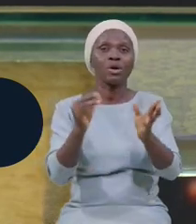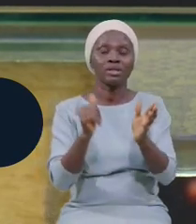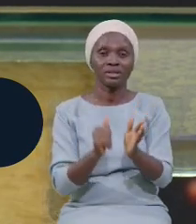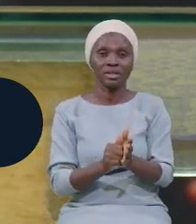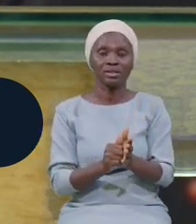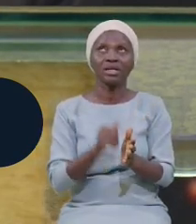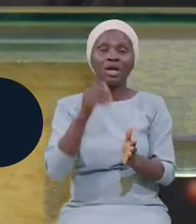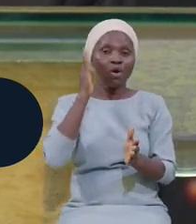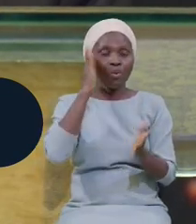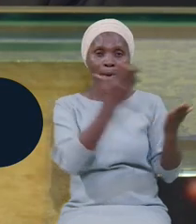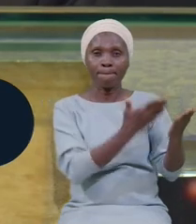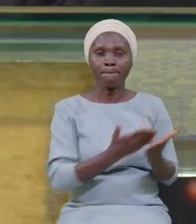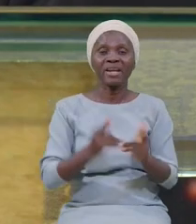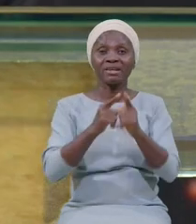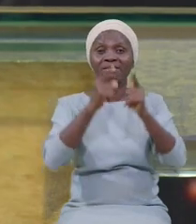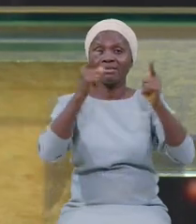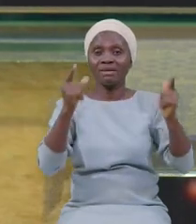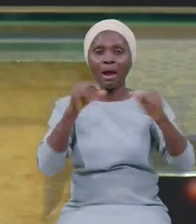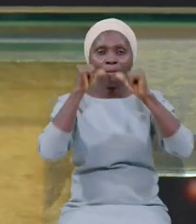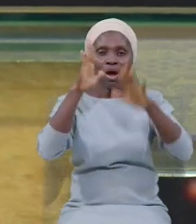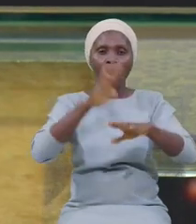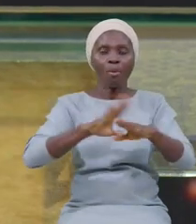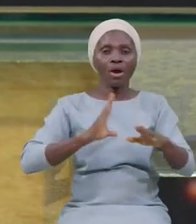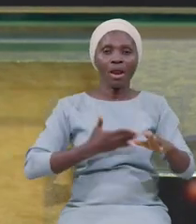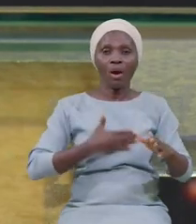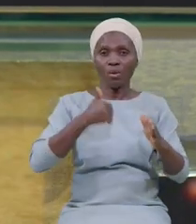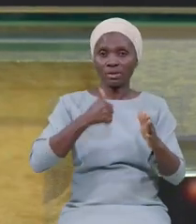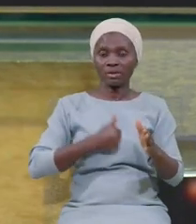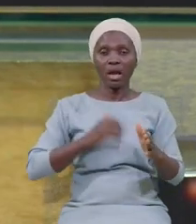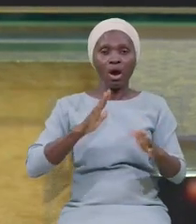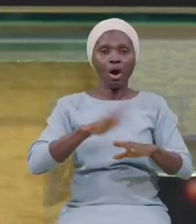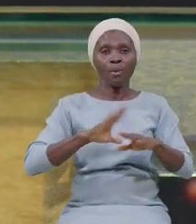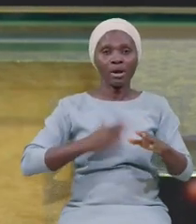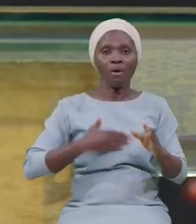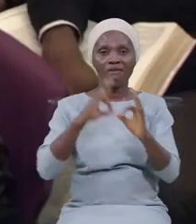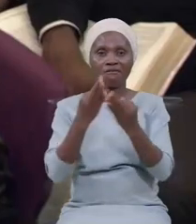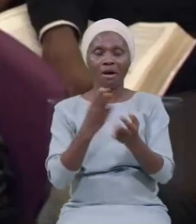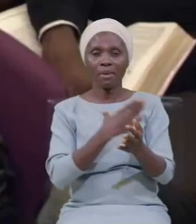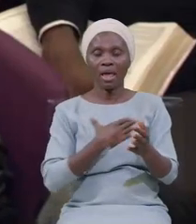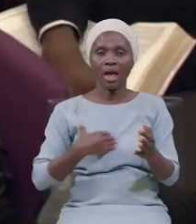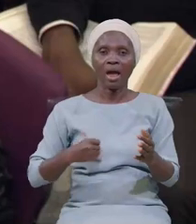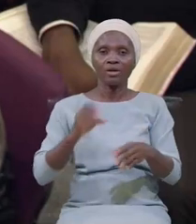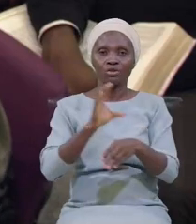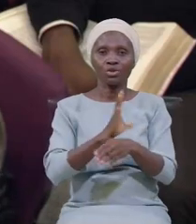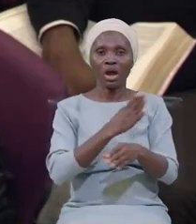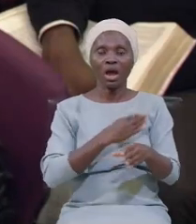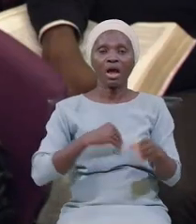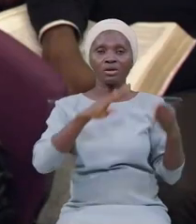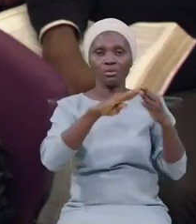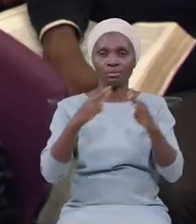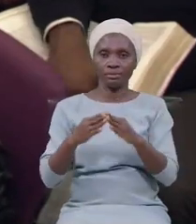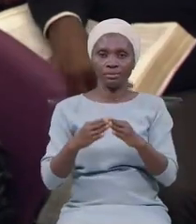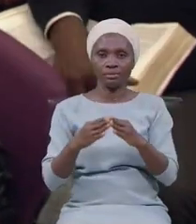va apporter la bénédiction sur notre vie, sur notre famille et sur notre église, aussi bien que notre